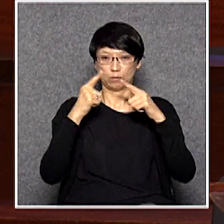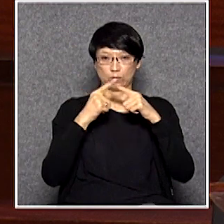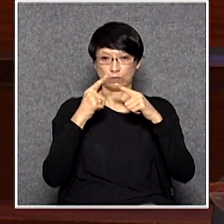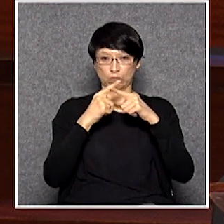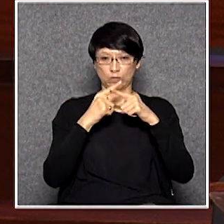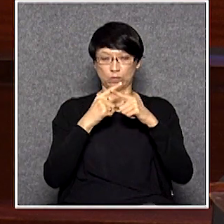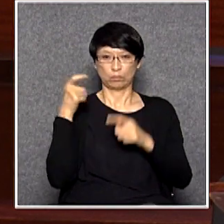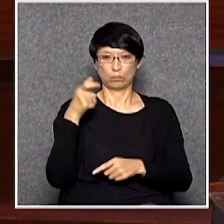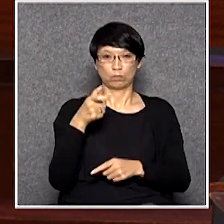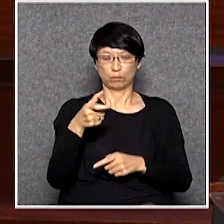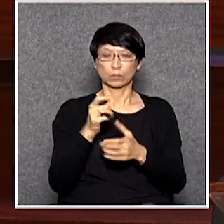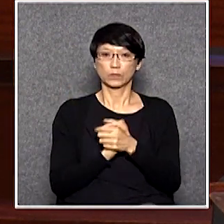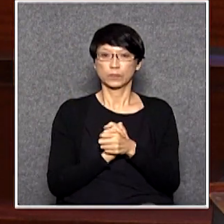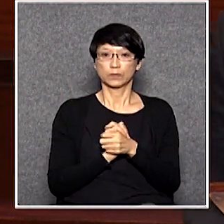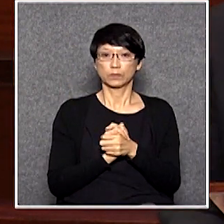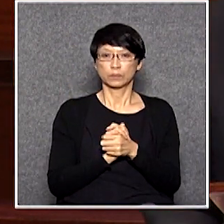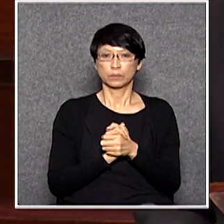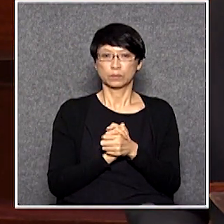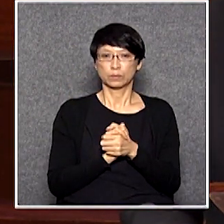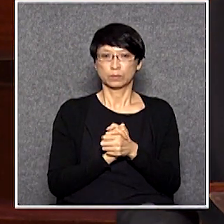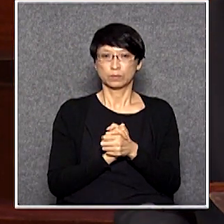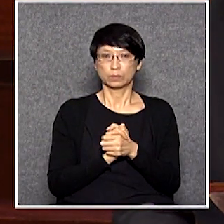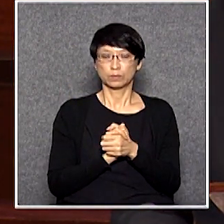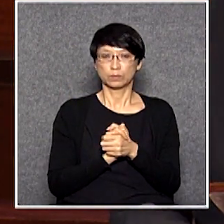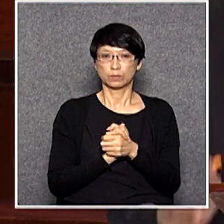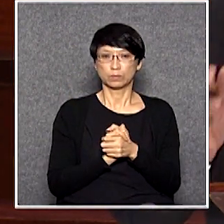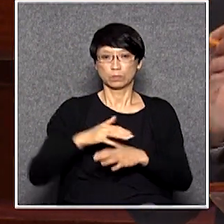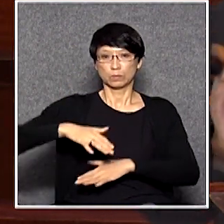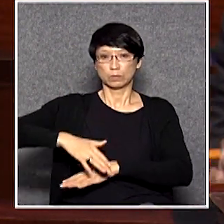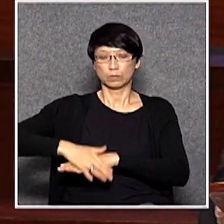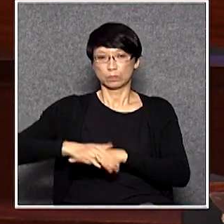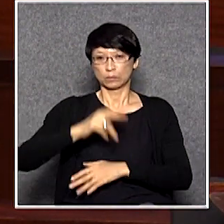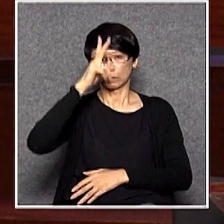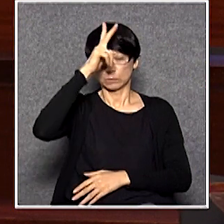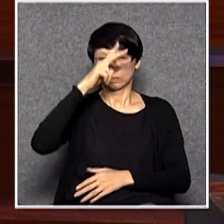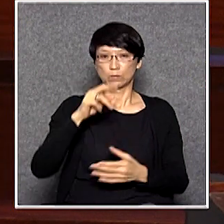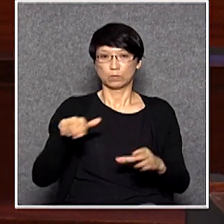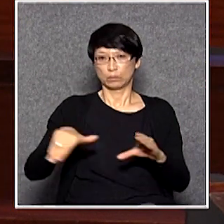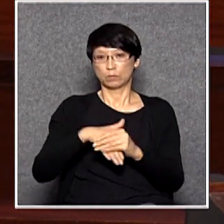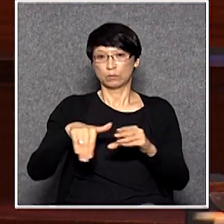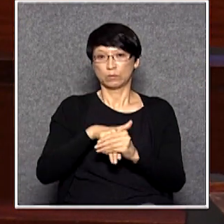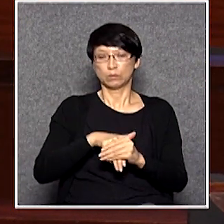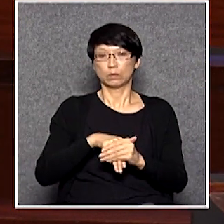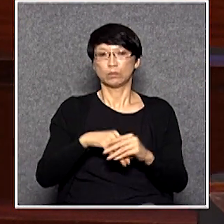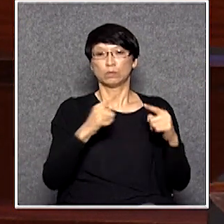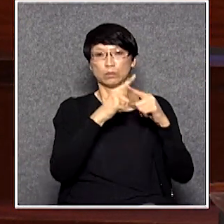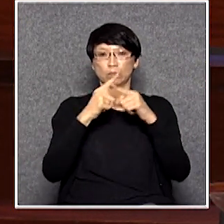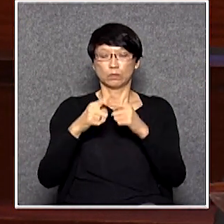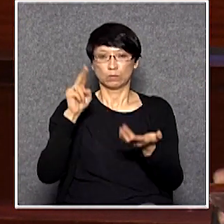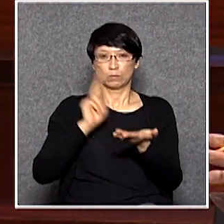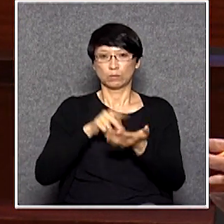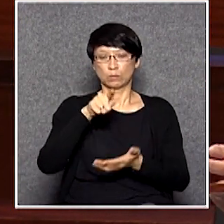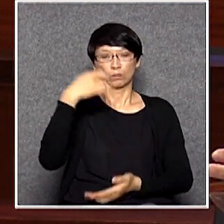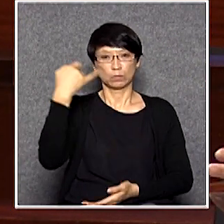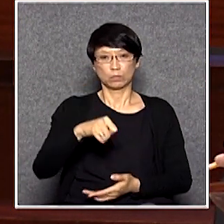金錢，也吞噬著僅餘的政府的誠信和民望。引